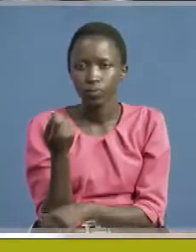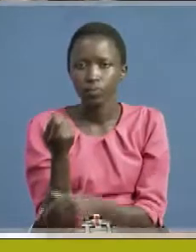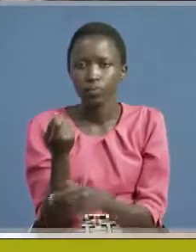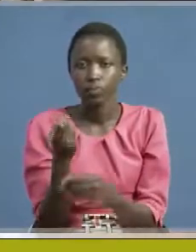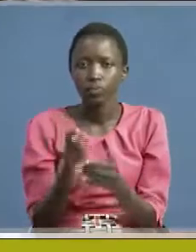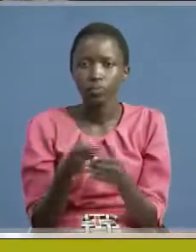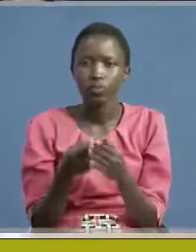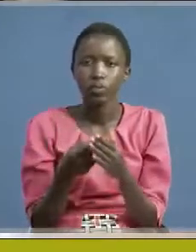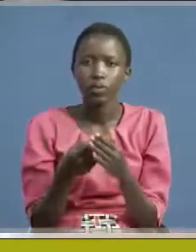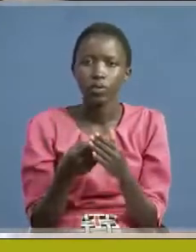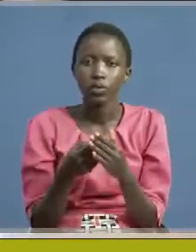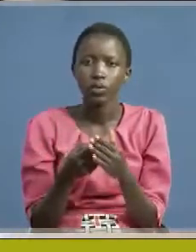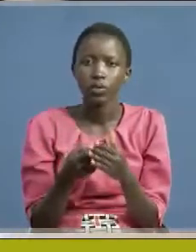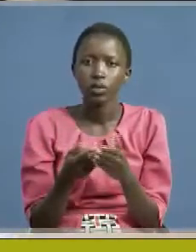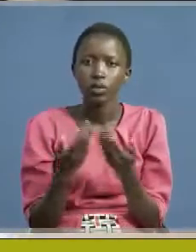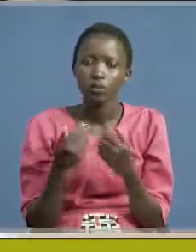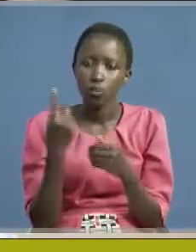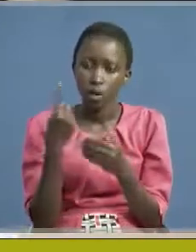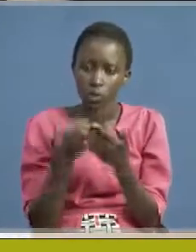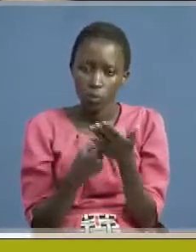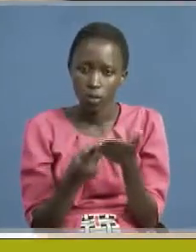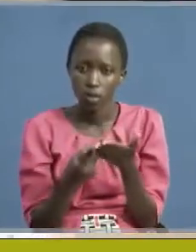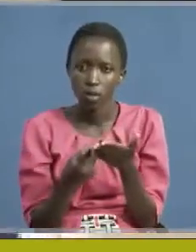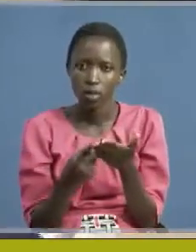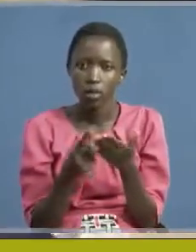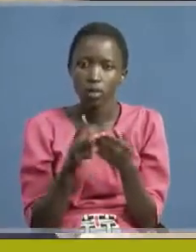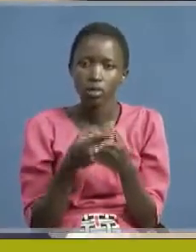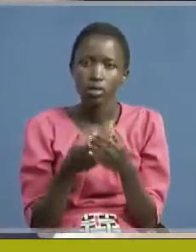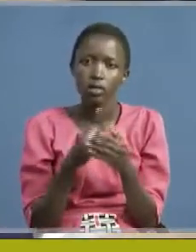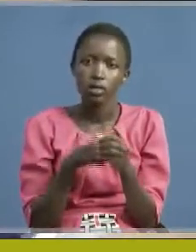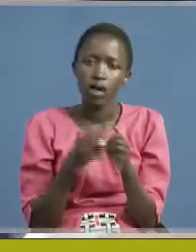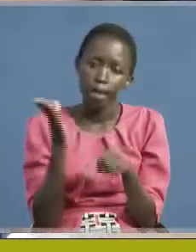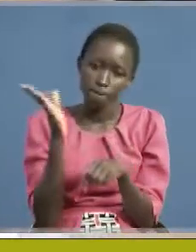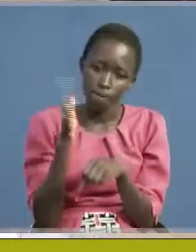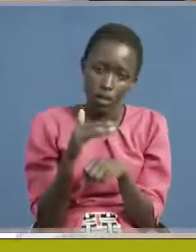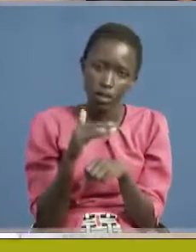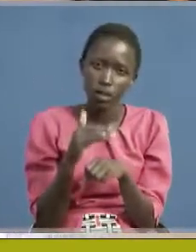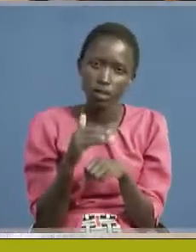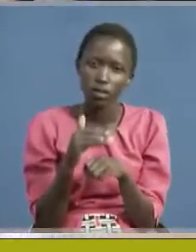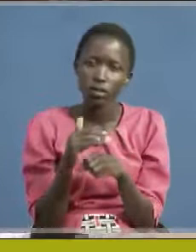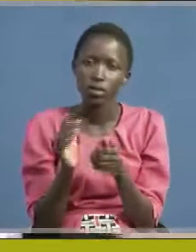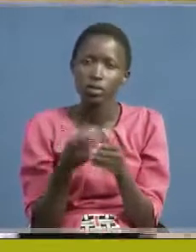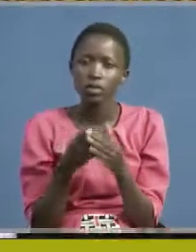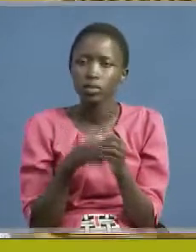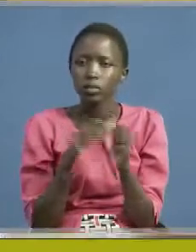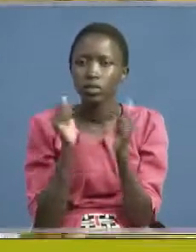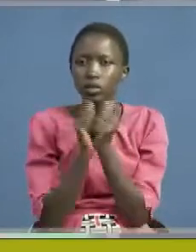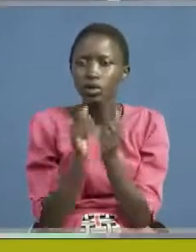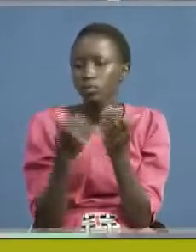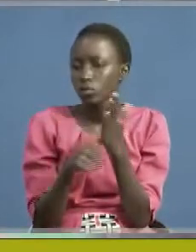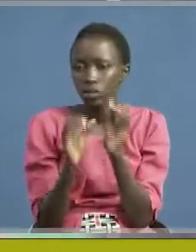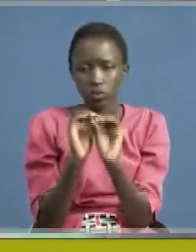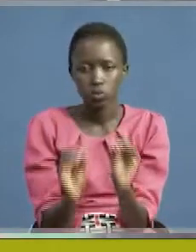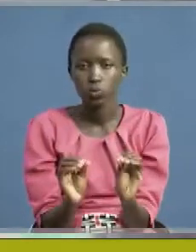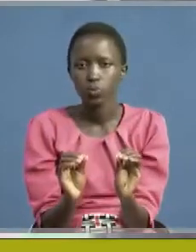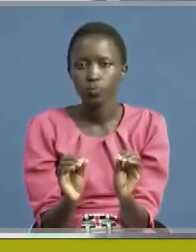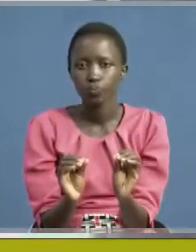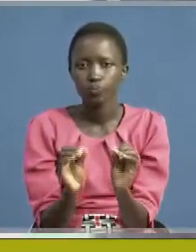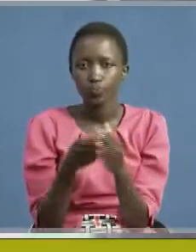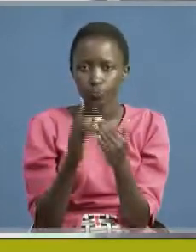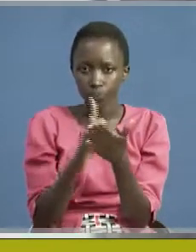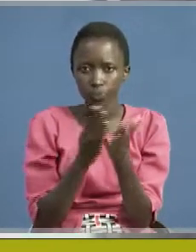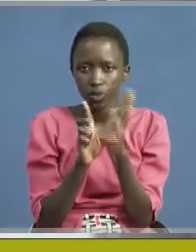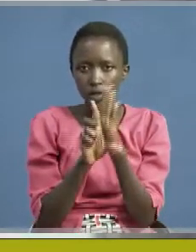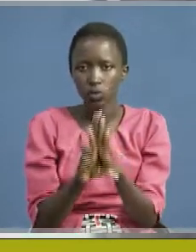tutoe hizo vitu, watupee kama 1 week. Ndio wakirudi wakipata na hizo vitu, hata zazo kishikwa, hakuna shida. Miongoni mwa